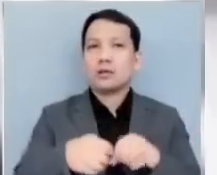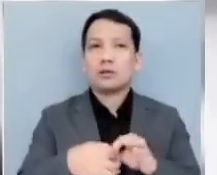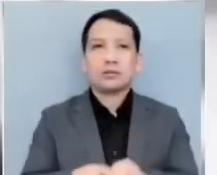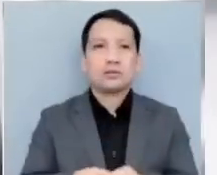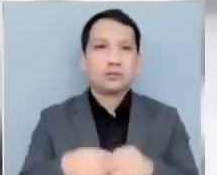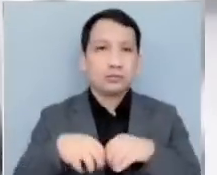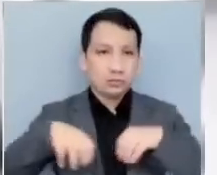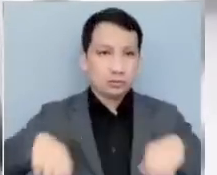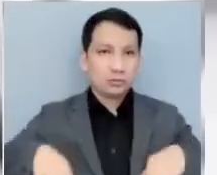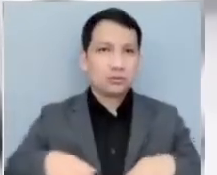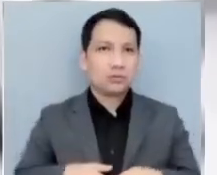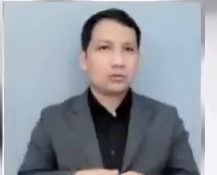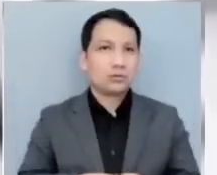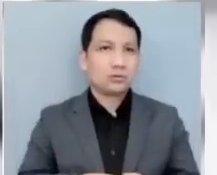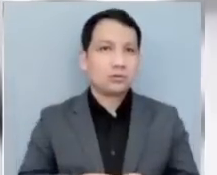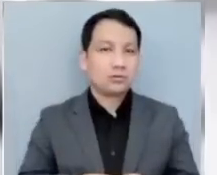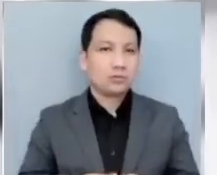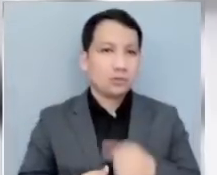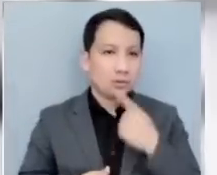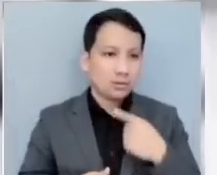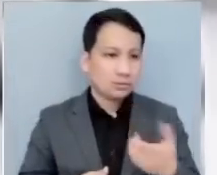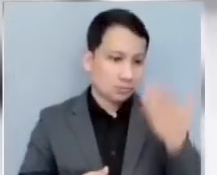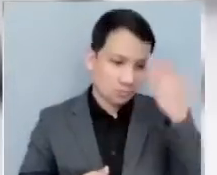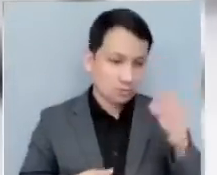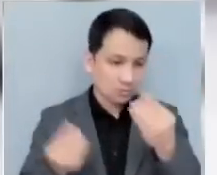Wala nagsabi na, sir, actually arestado natin yan.